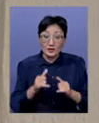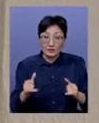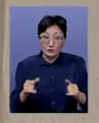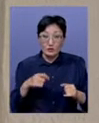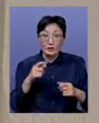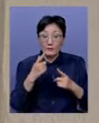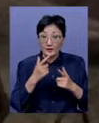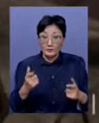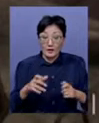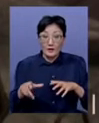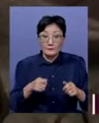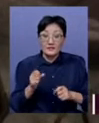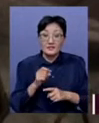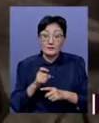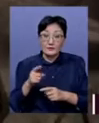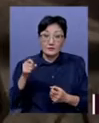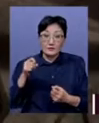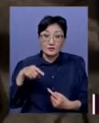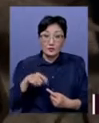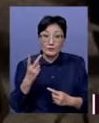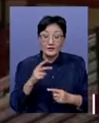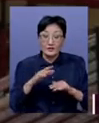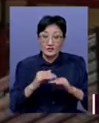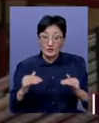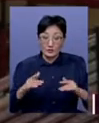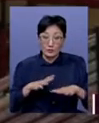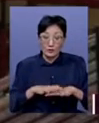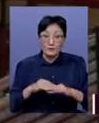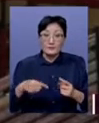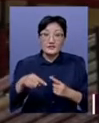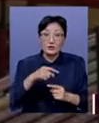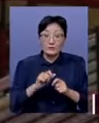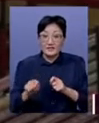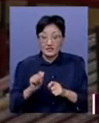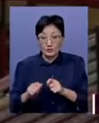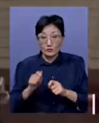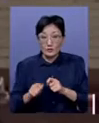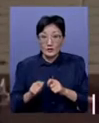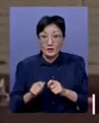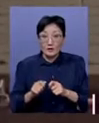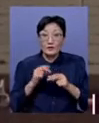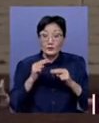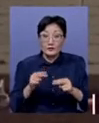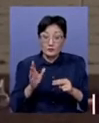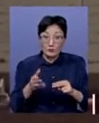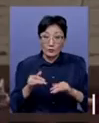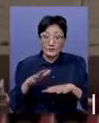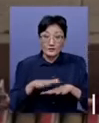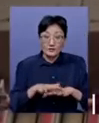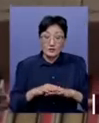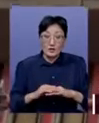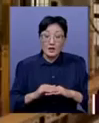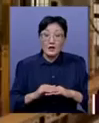түсетінін мәлімдеді. Президент тапсырмасы бойынша екінші деңгейлі банктер бизнесті несиелендіруге бет бұрмақ. Бұл ретте банктердің